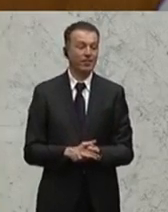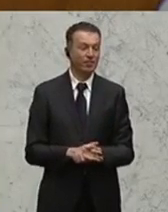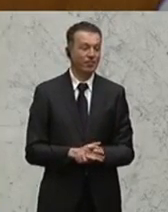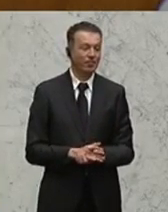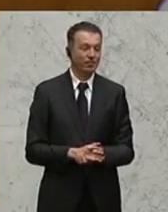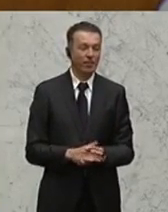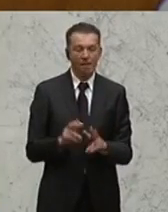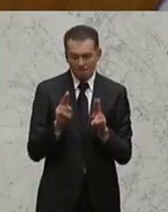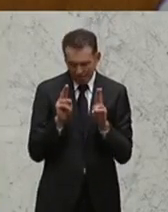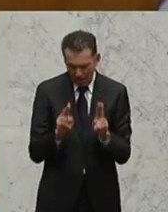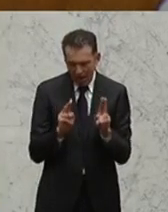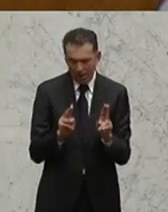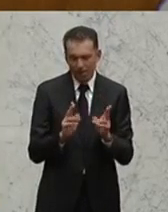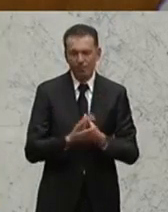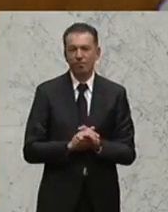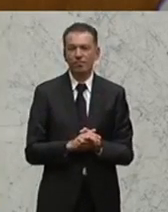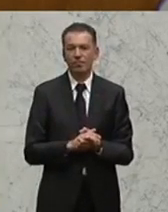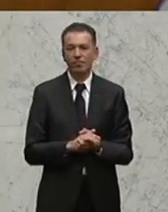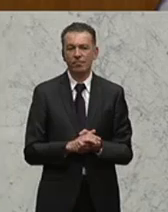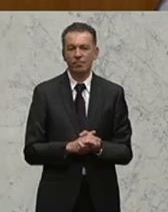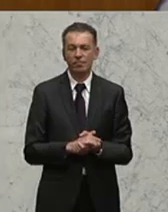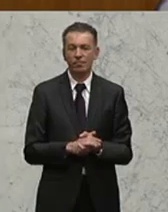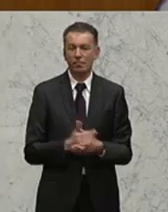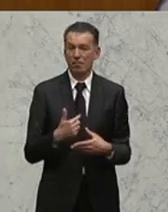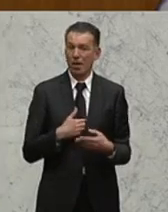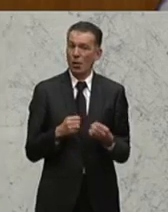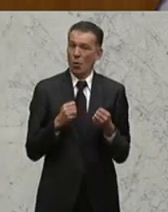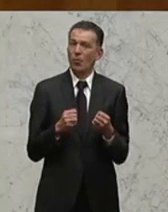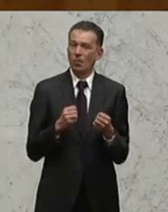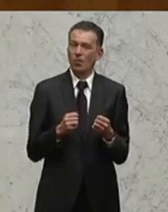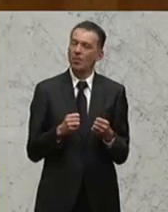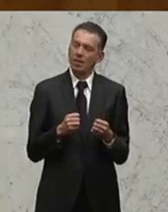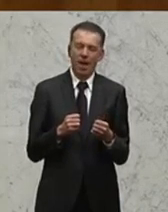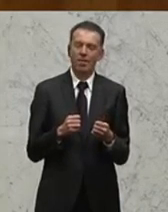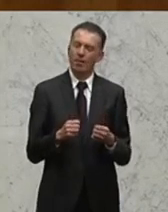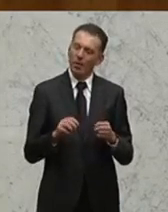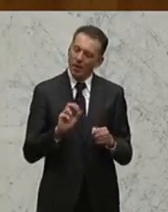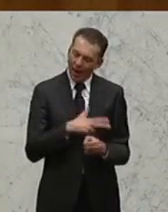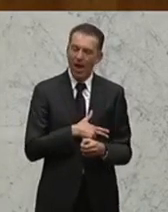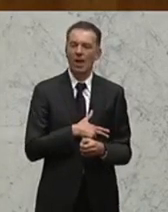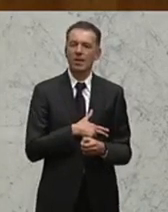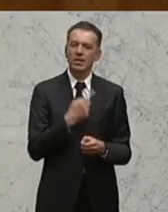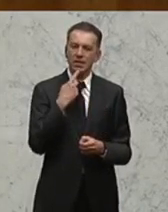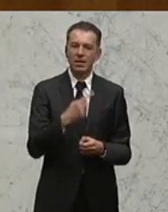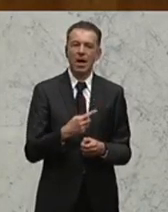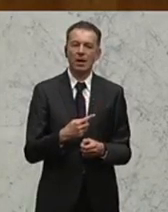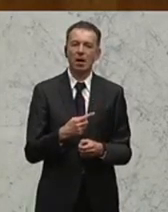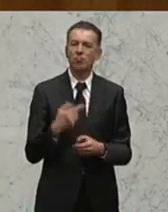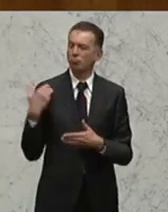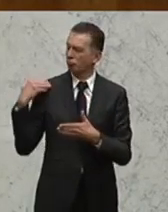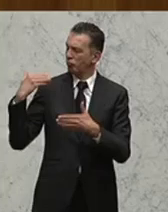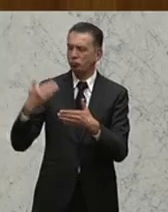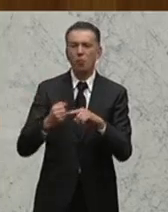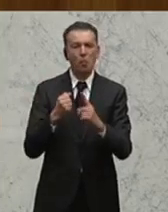wäre durchaus einmal interessant. Tatsache ist, nicht weil ich Optimist bin, sondern weil ich Realist bin. Ich behaupte, so wie in den letzten Jahren,